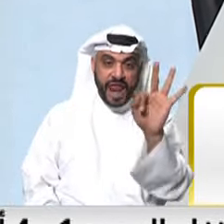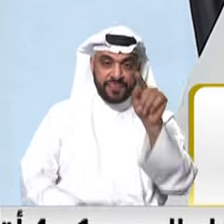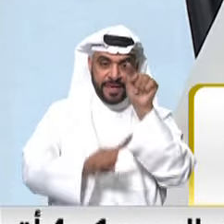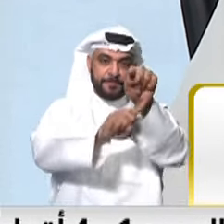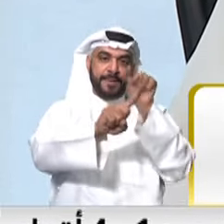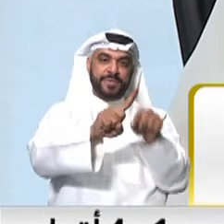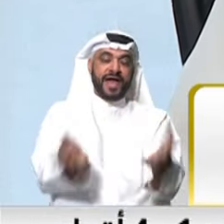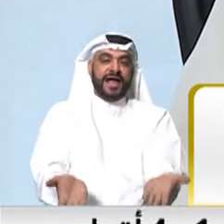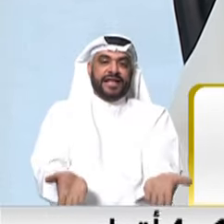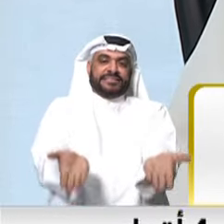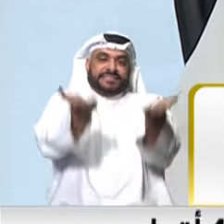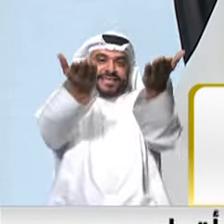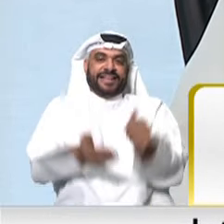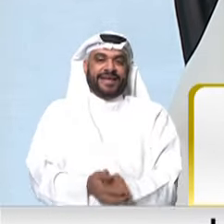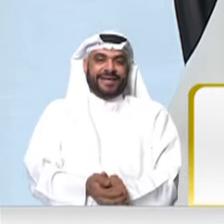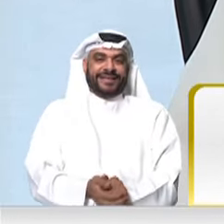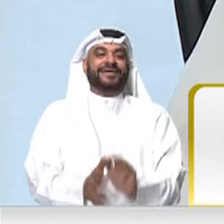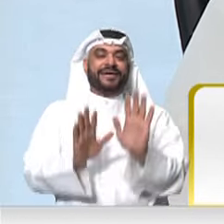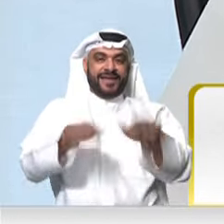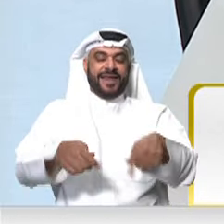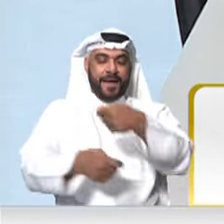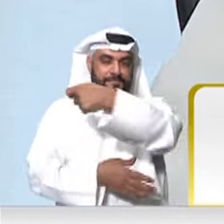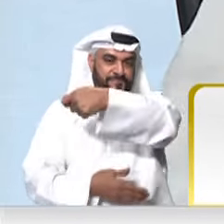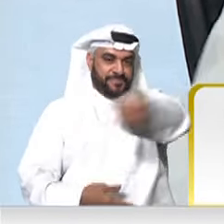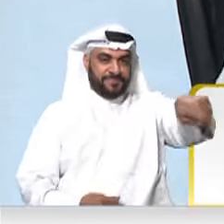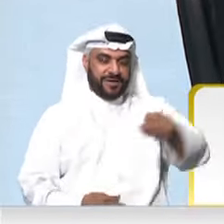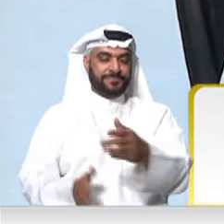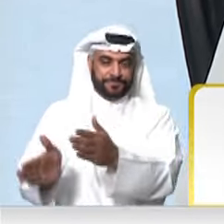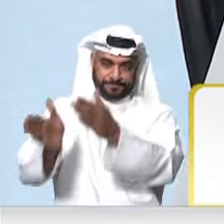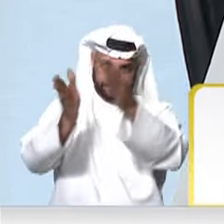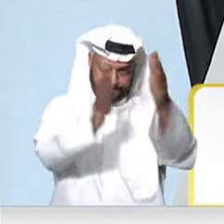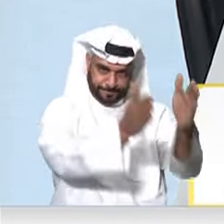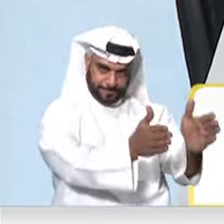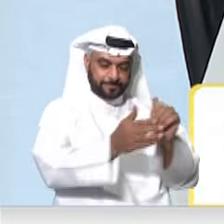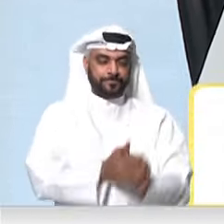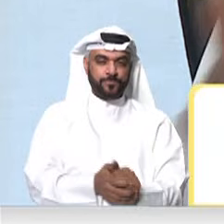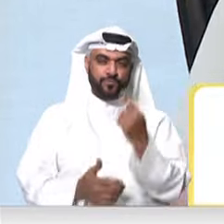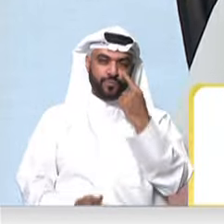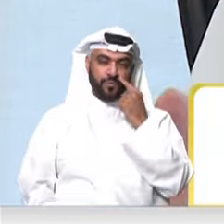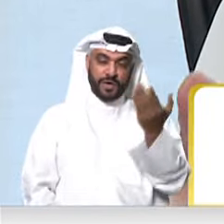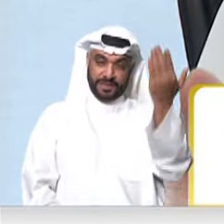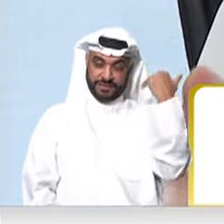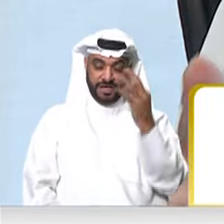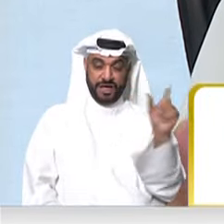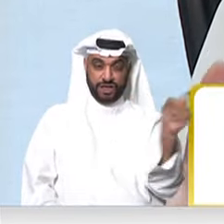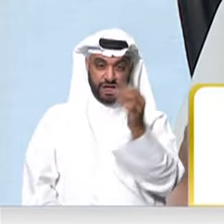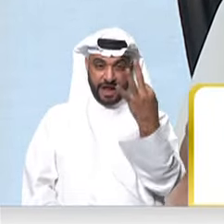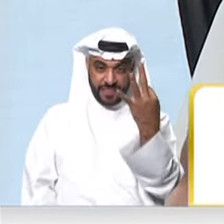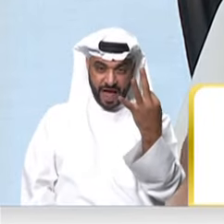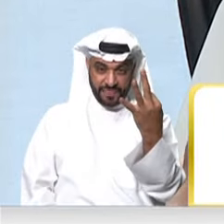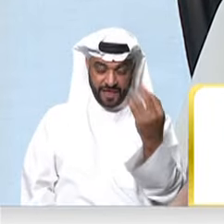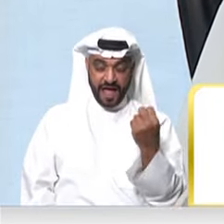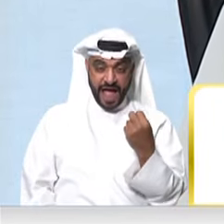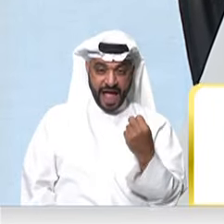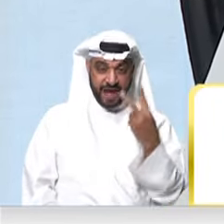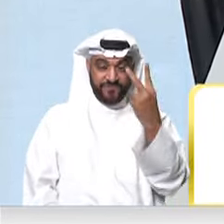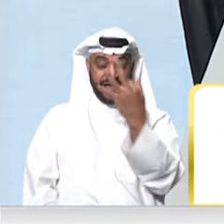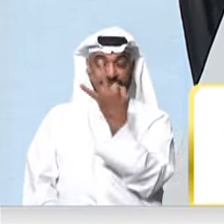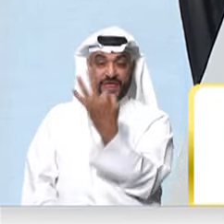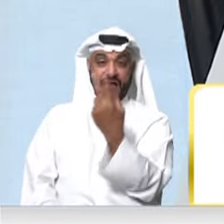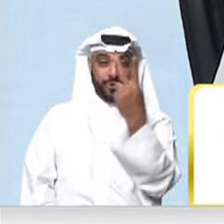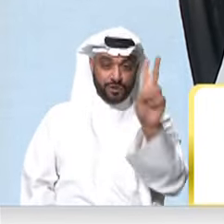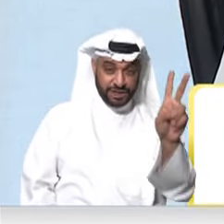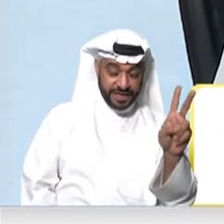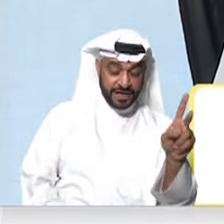الصفقات ما يقارب 3% اذا نروح ابعد مقارنه شهر ثه بسنه 2023 مع سنه